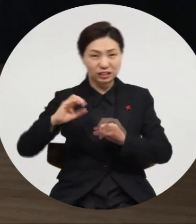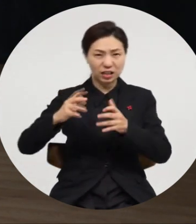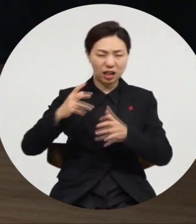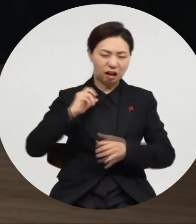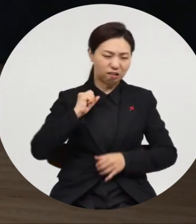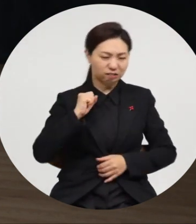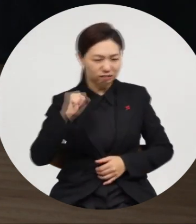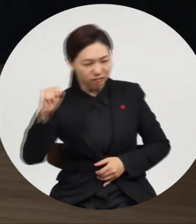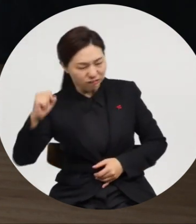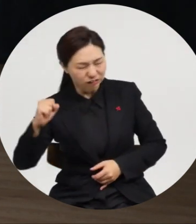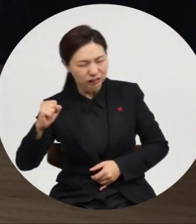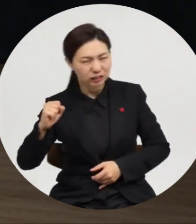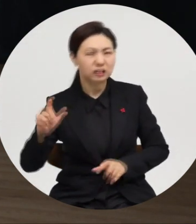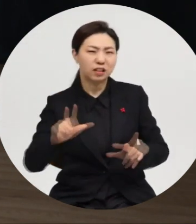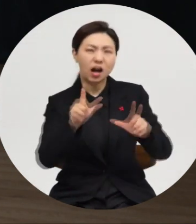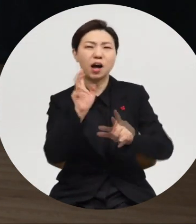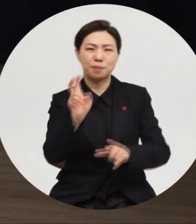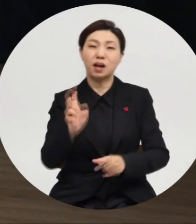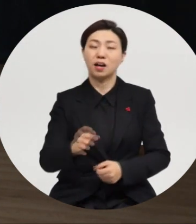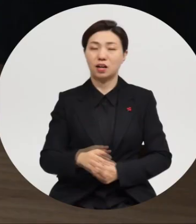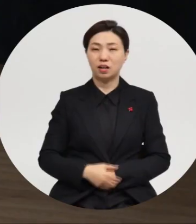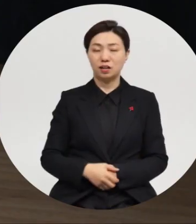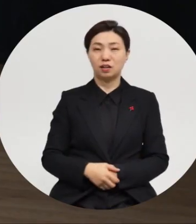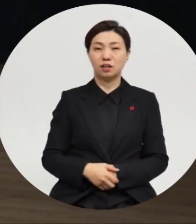휘둘리면서 살았구나라는 생각이 들었고